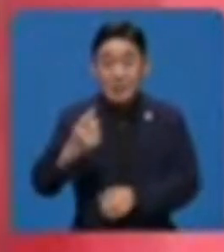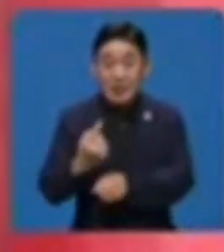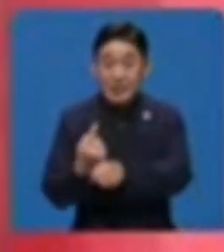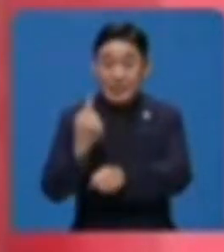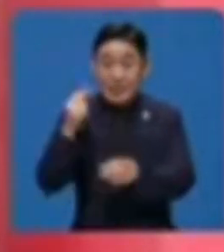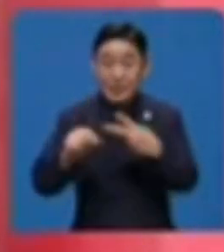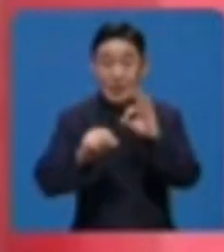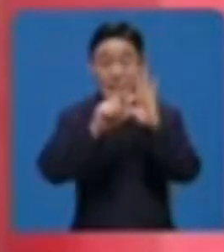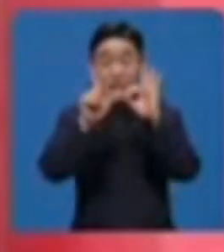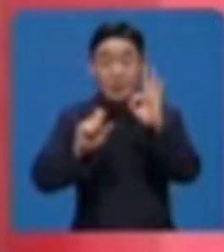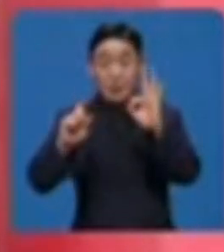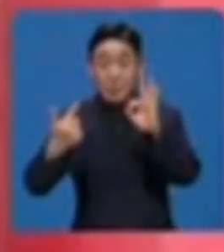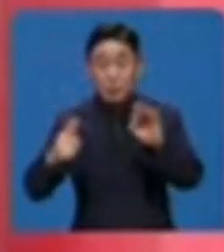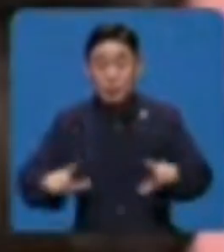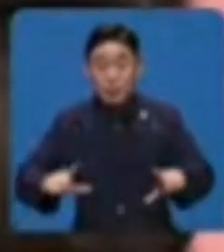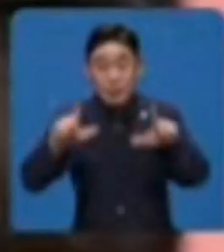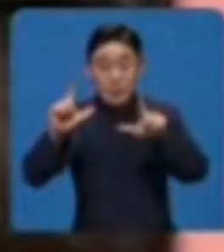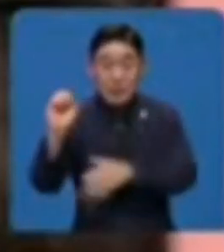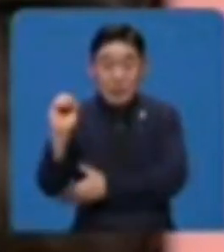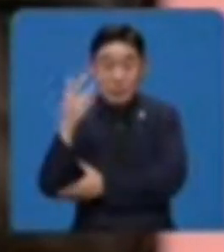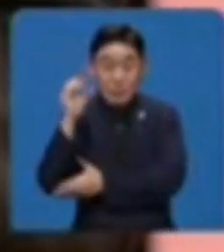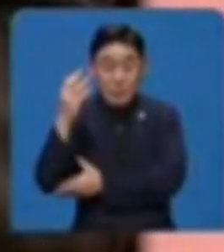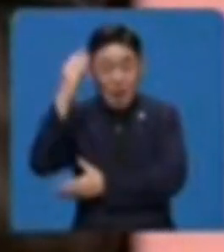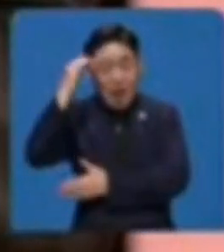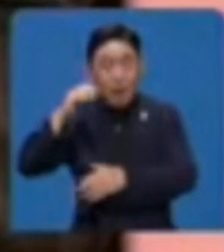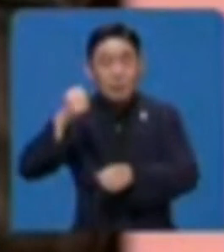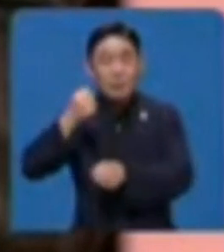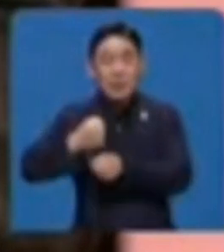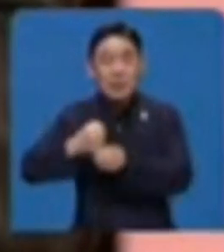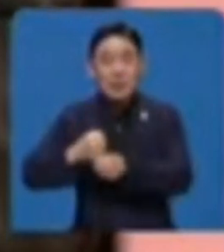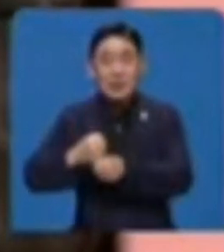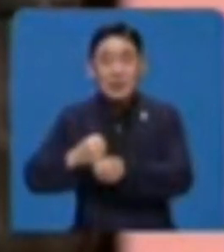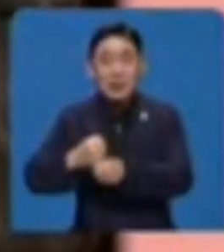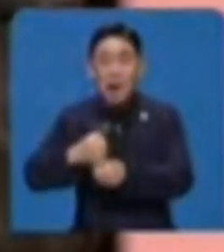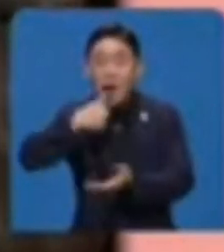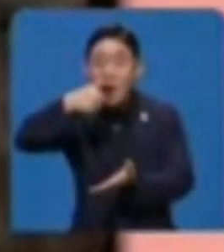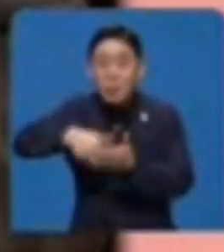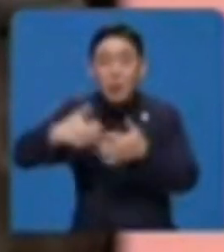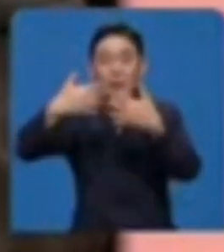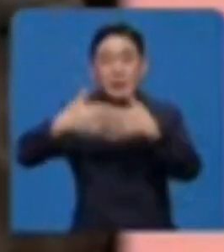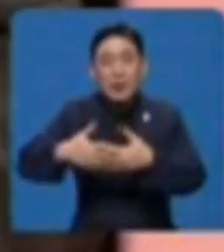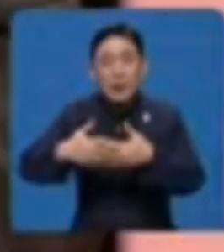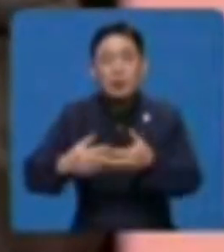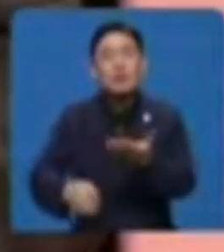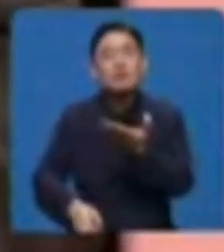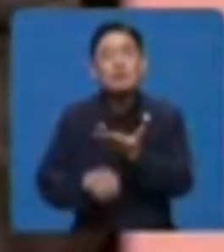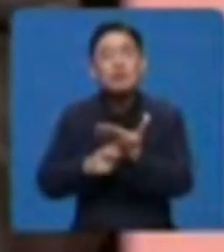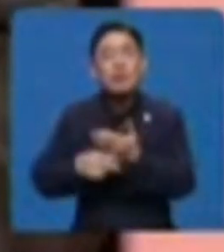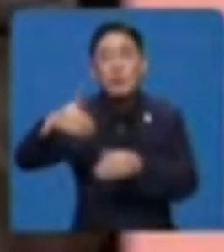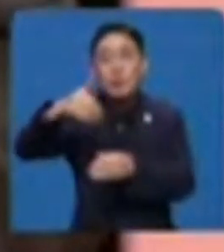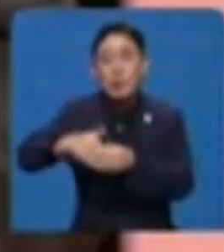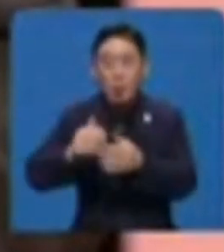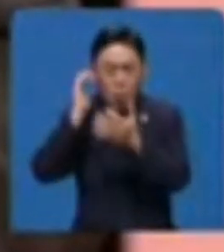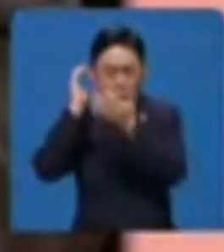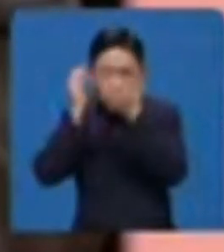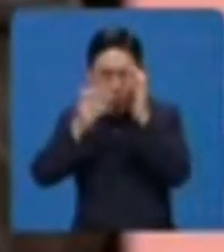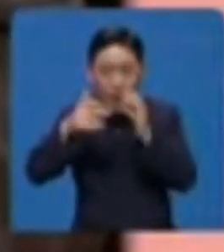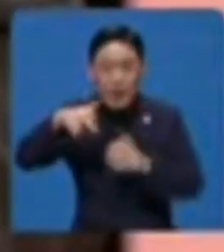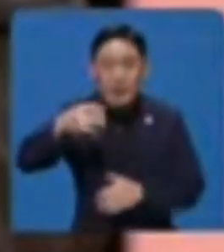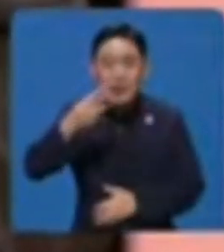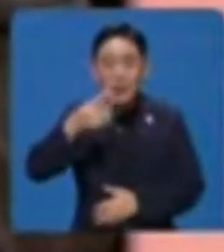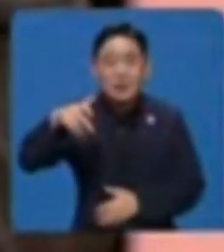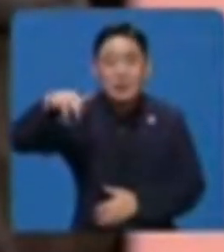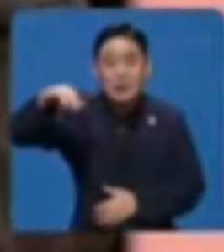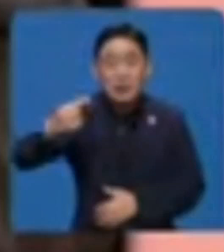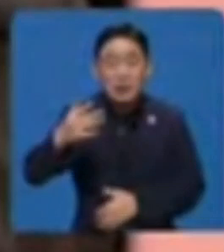10월 16일의 신문입니다. 기사 제목은 한국산 개표기로 부정선거, 혼란한 키르기스,